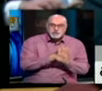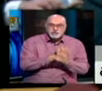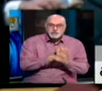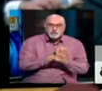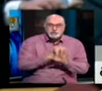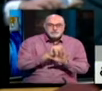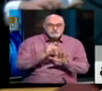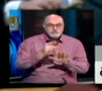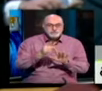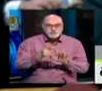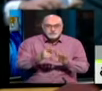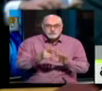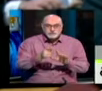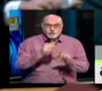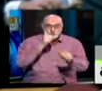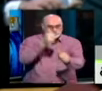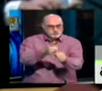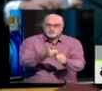العقاب،